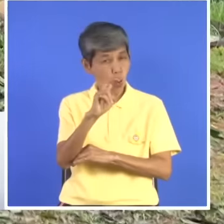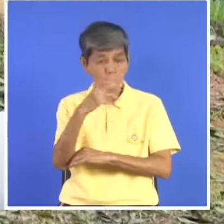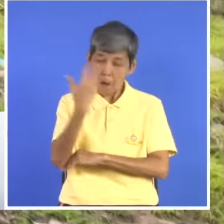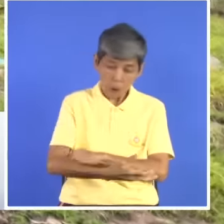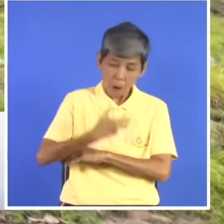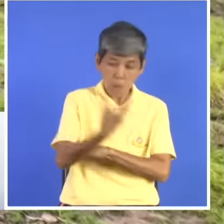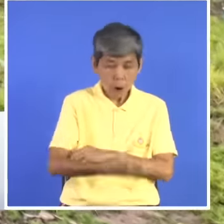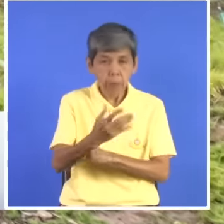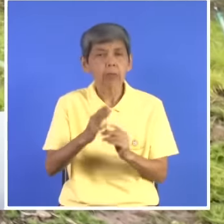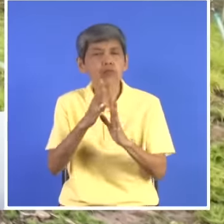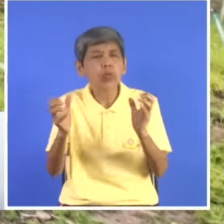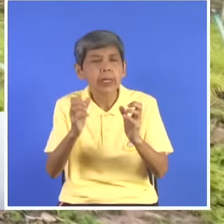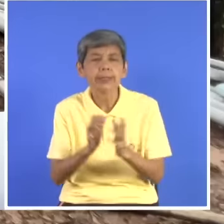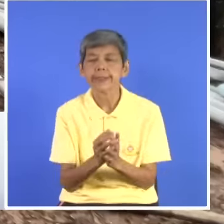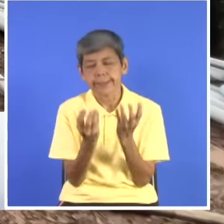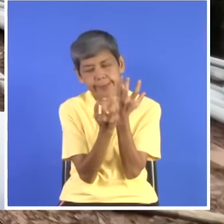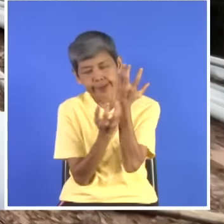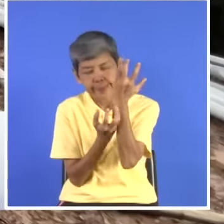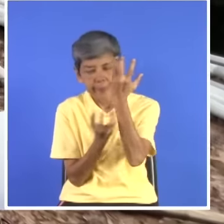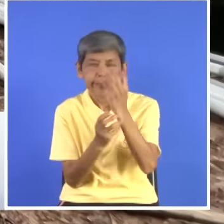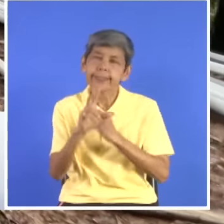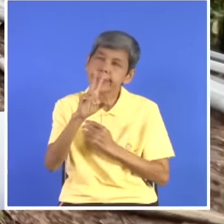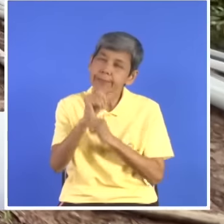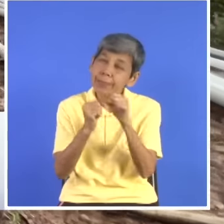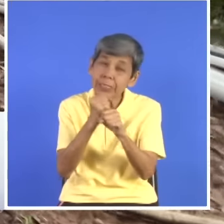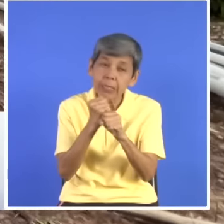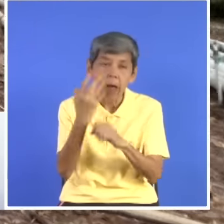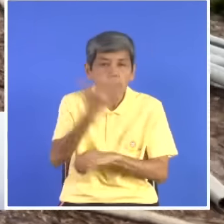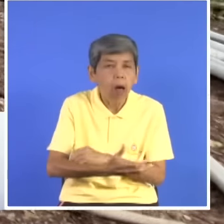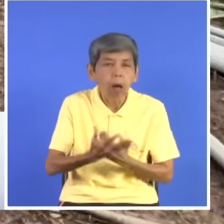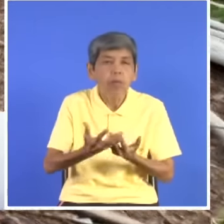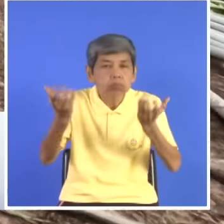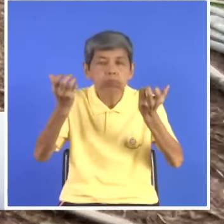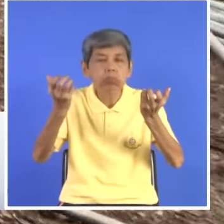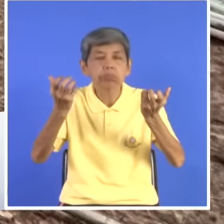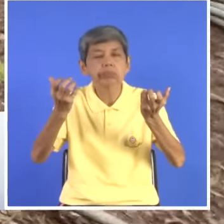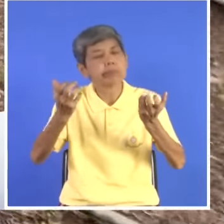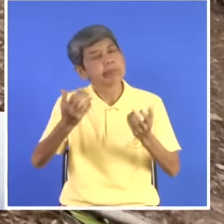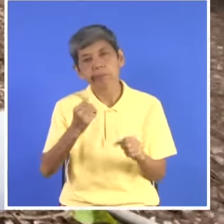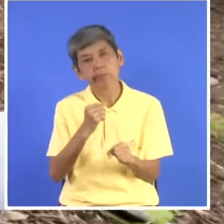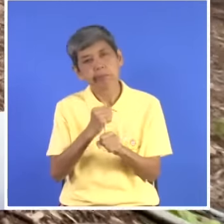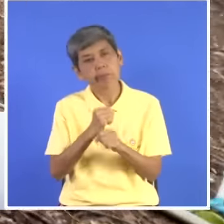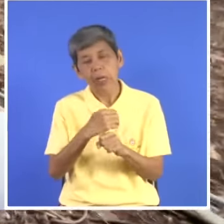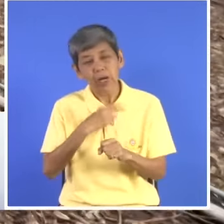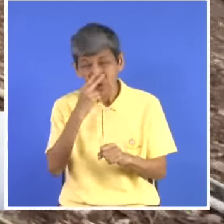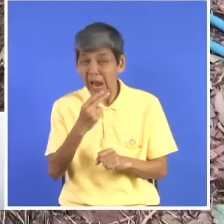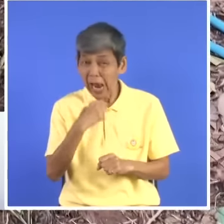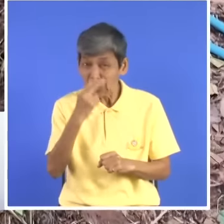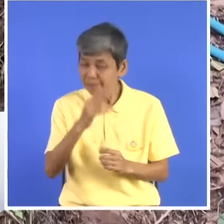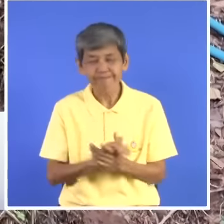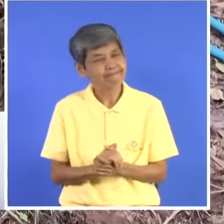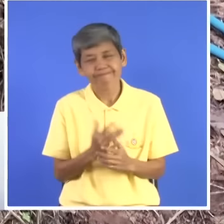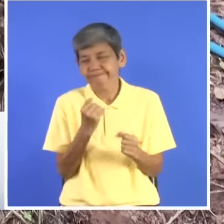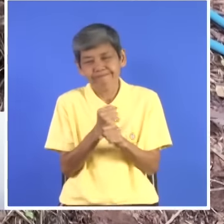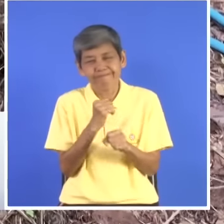ค่นล้มทำให้ผลผลิตเนี่ยนะครับประมาณสัก30ปีต้นนี่ก็เสียหายแบบนี้ซึ่งไม่สามารถนะครับเนี่ยถ้าเป็นแบบนี้ก็ไม่ส